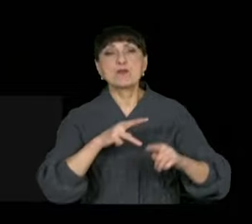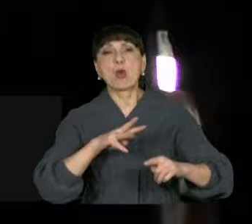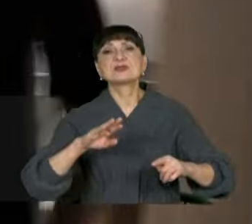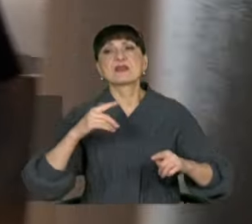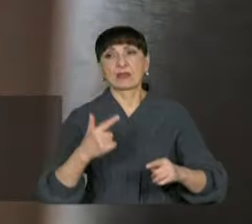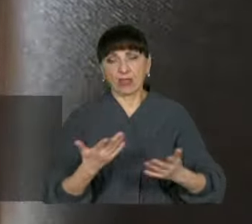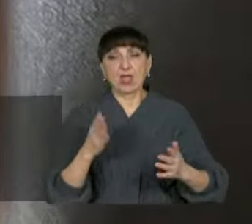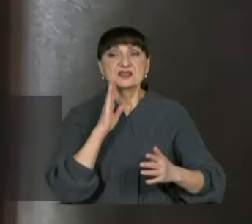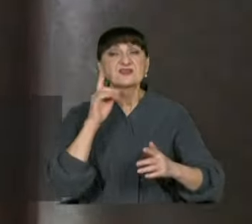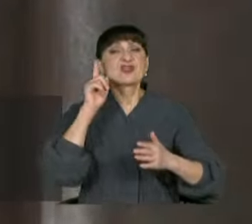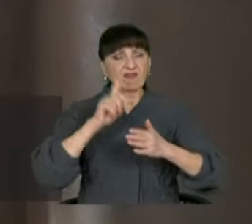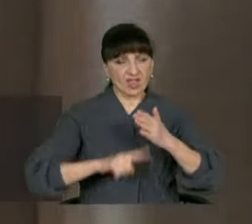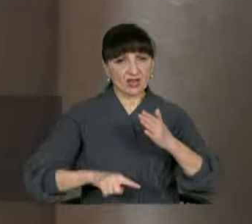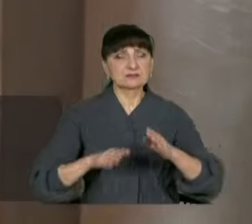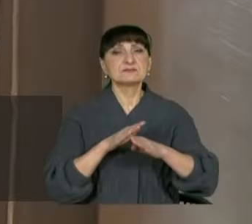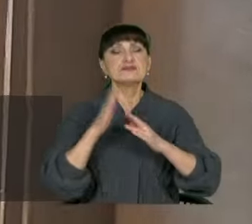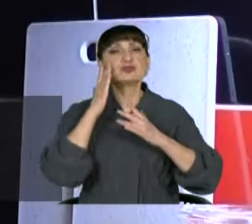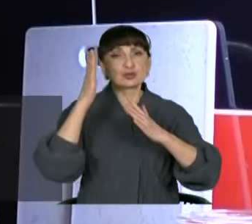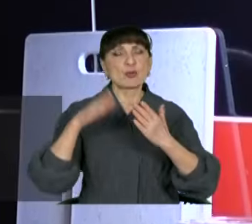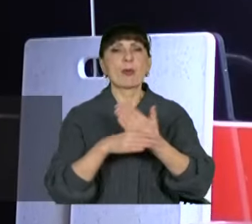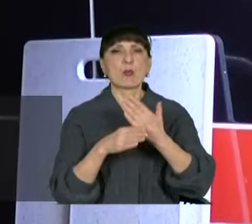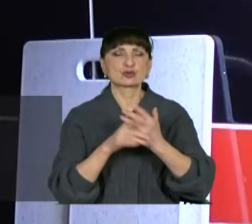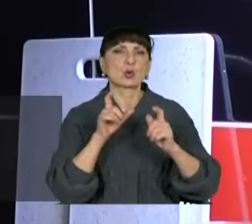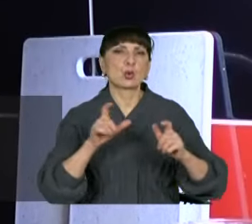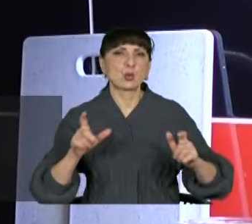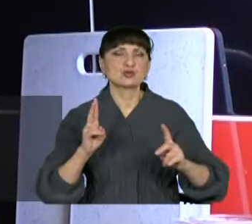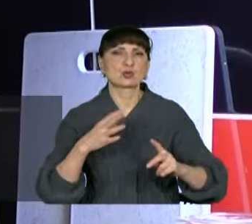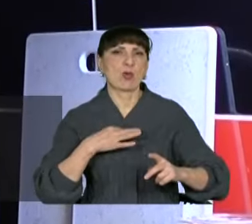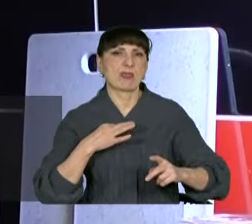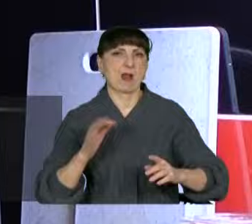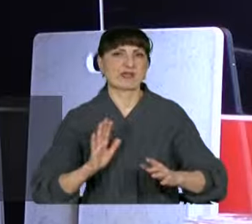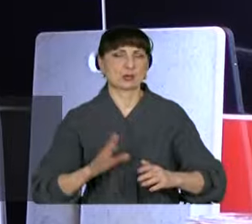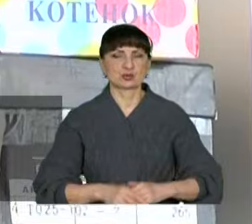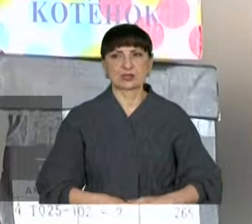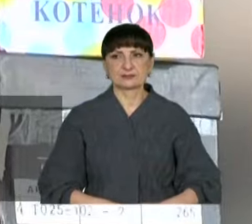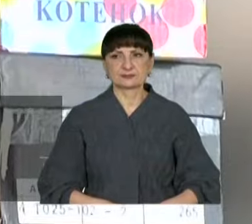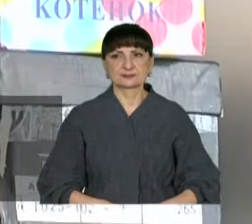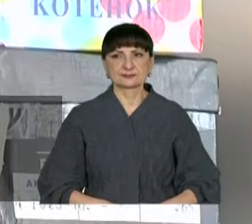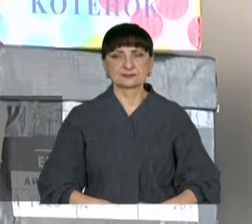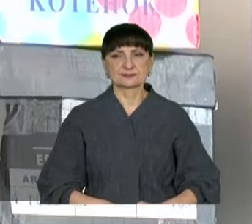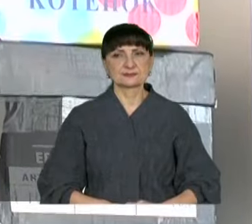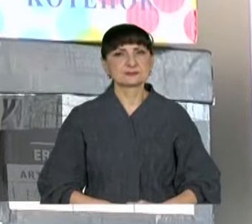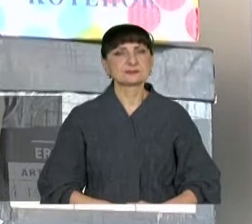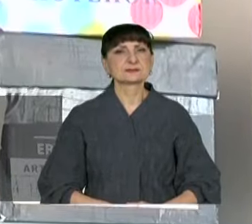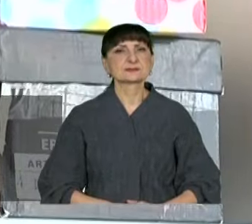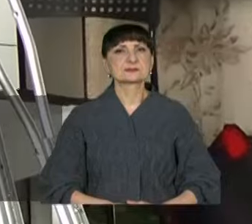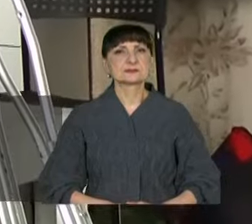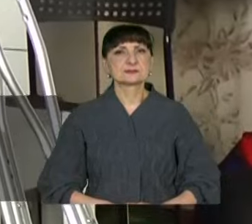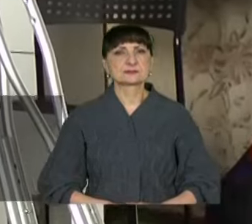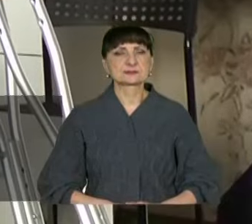тенге. Девушка верит, что реализовать мечту ей помогут неравнодушные соотечественники. Нургуль Алина, Асар Ербулан, телеканал